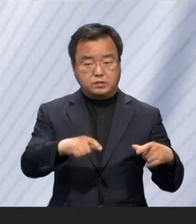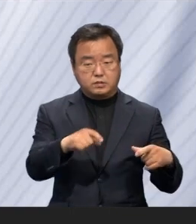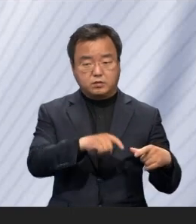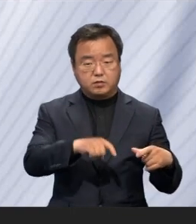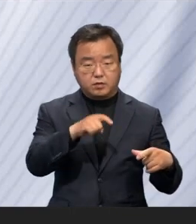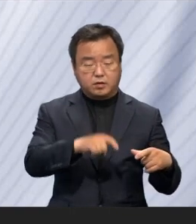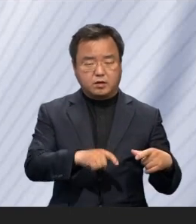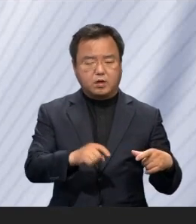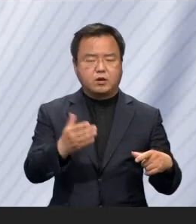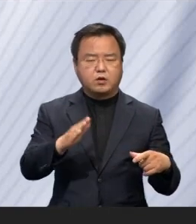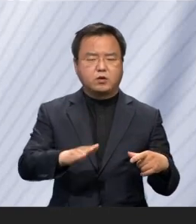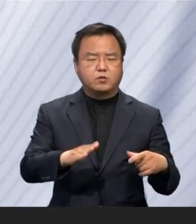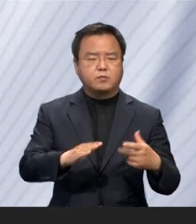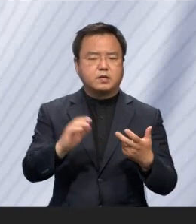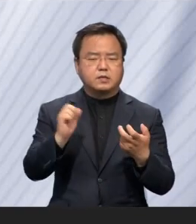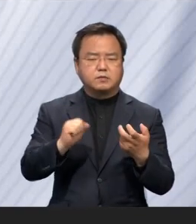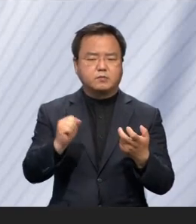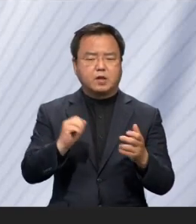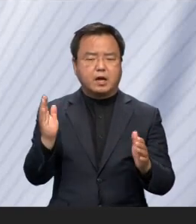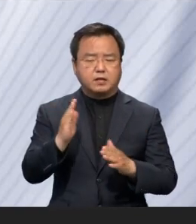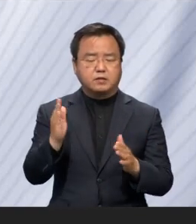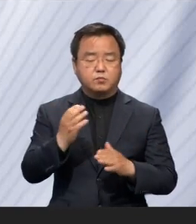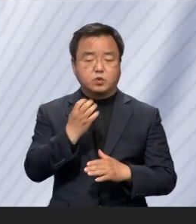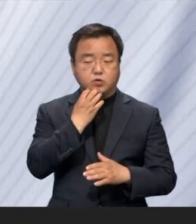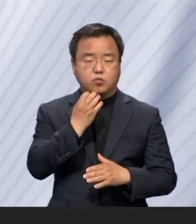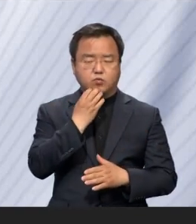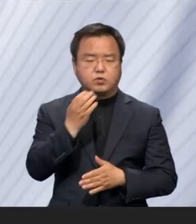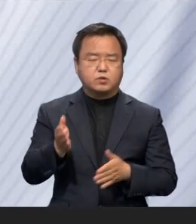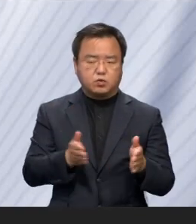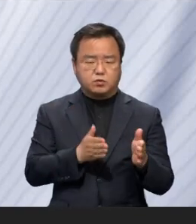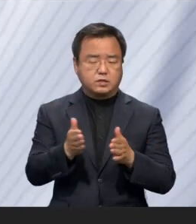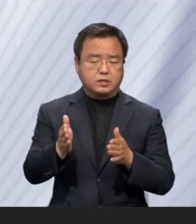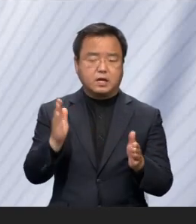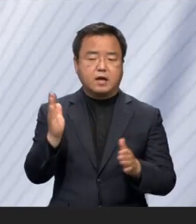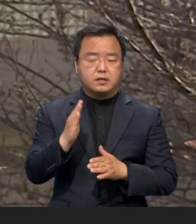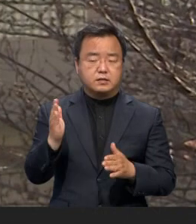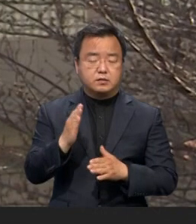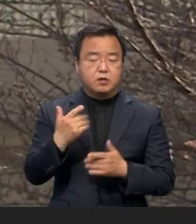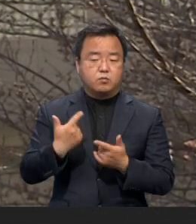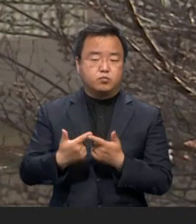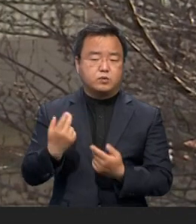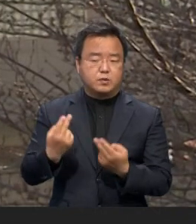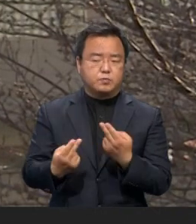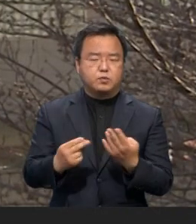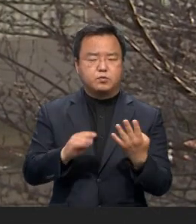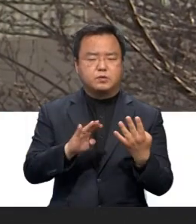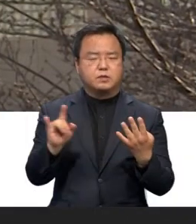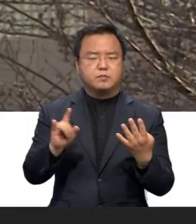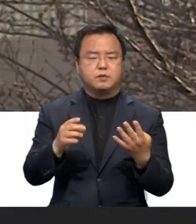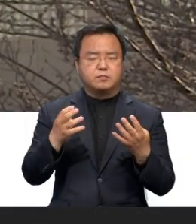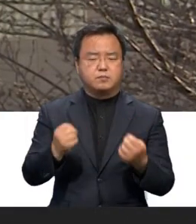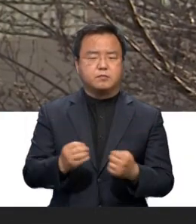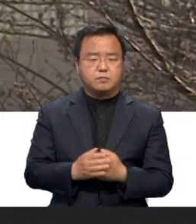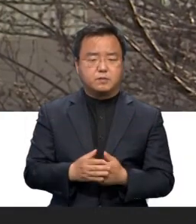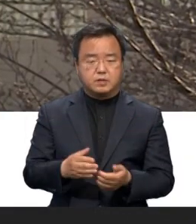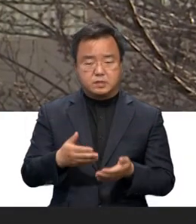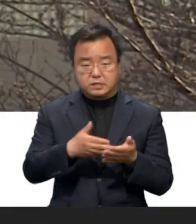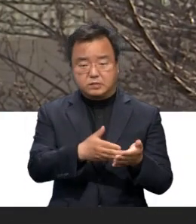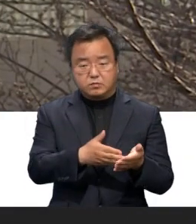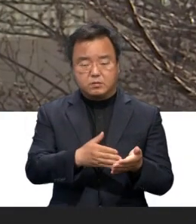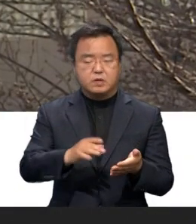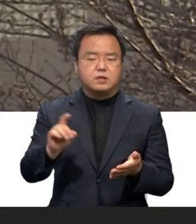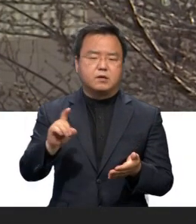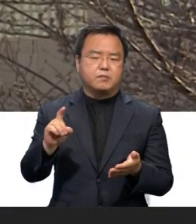경기 출신입니다 부산지역 입학생 보다 4배 넘게 많습니다 정액 아마 양양 관광 0 아